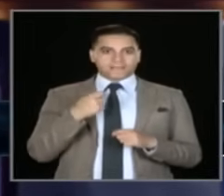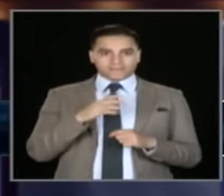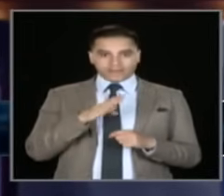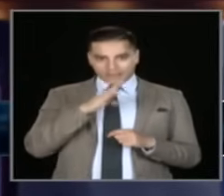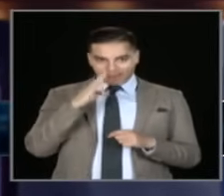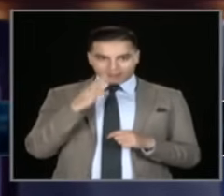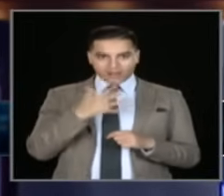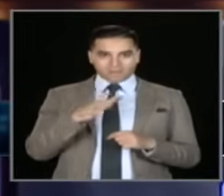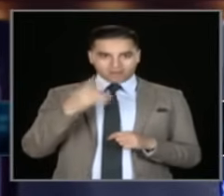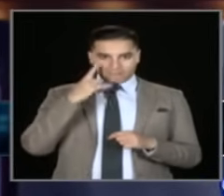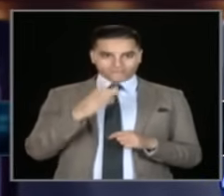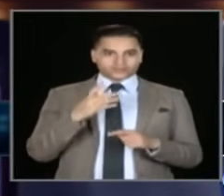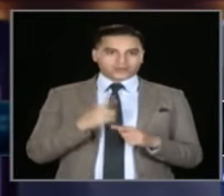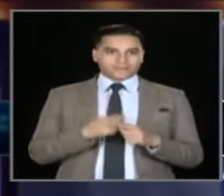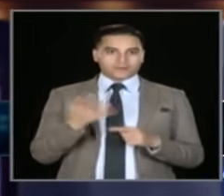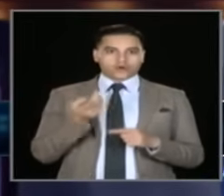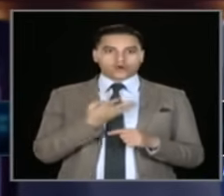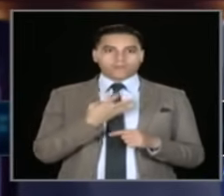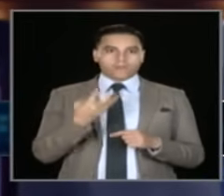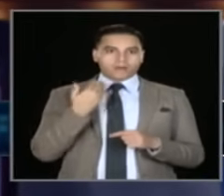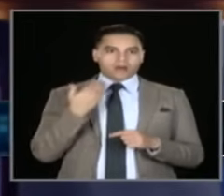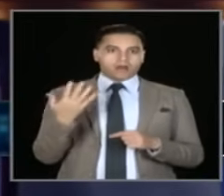خمس العدد 400؟